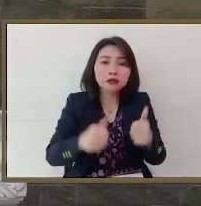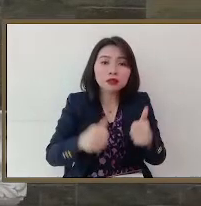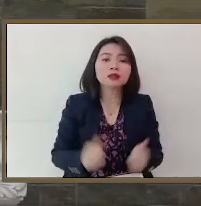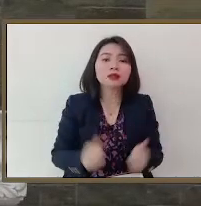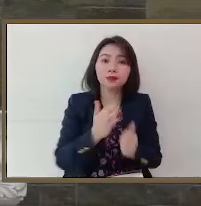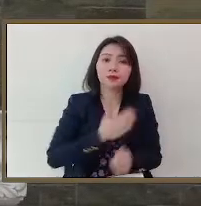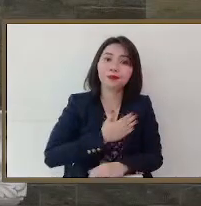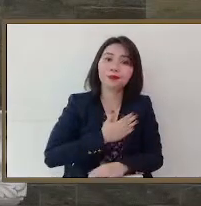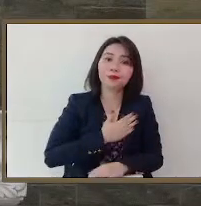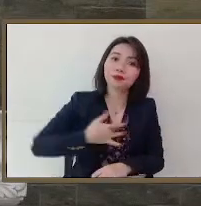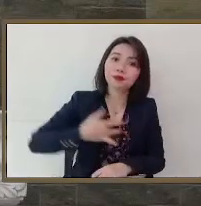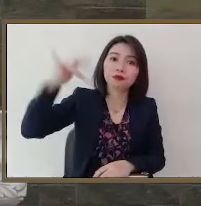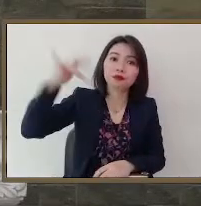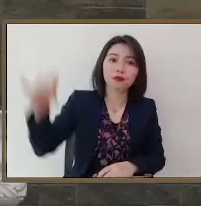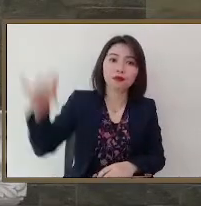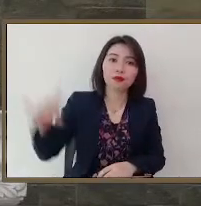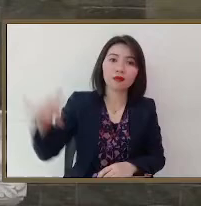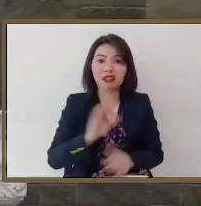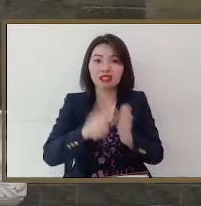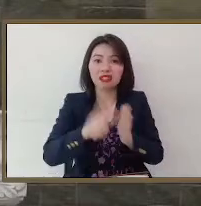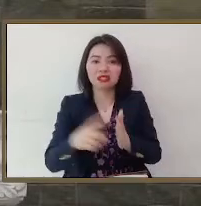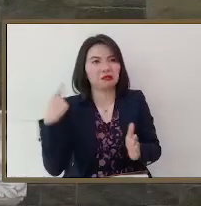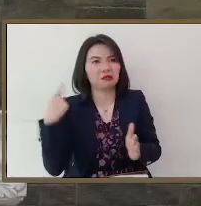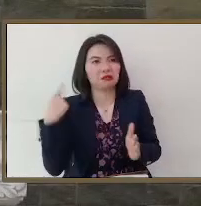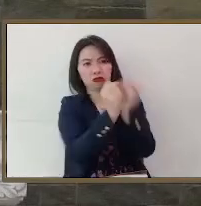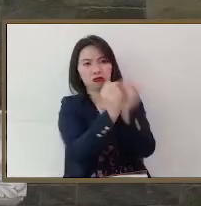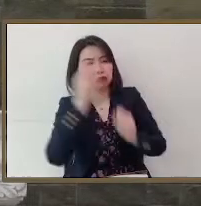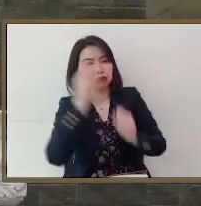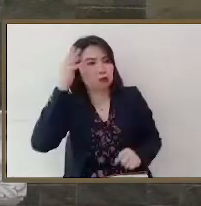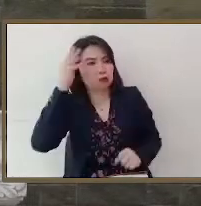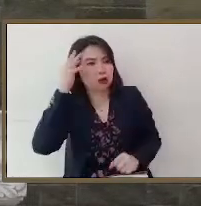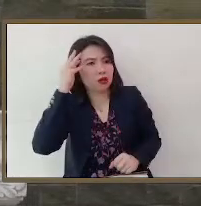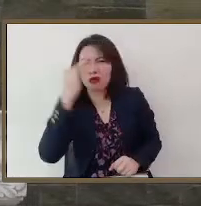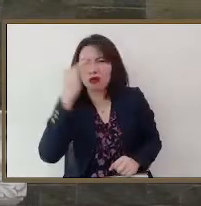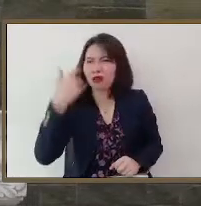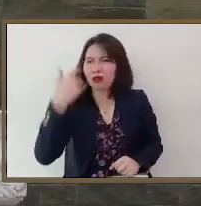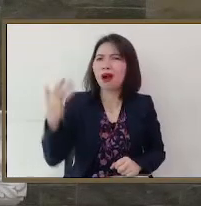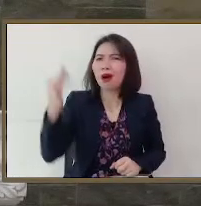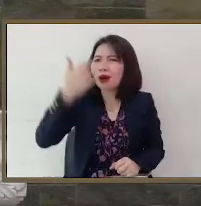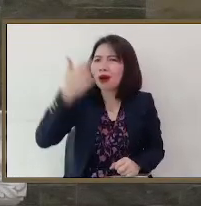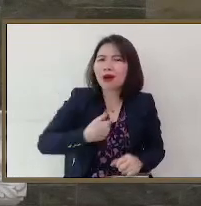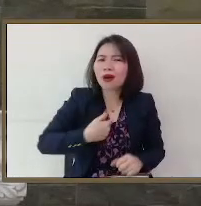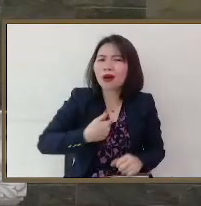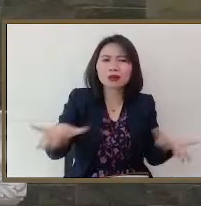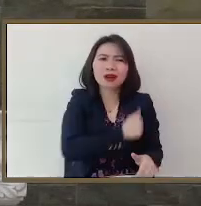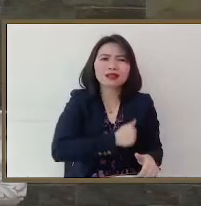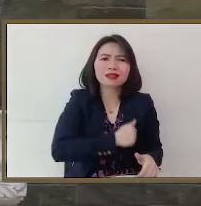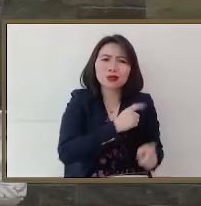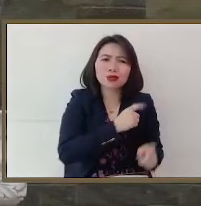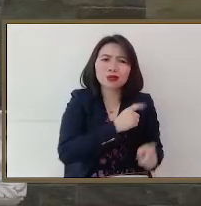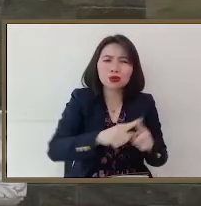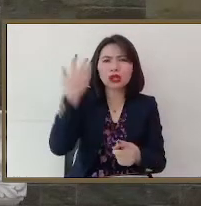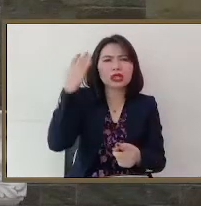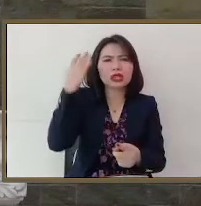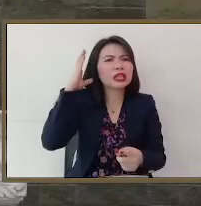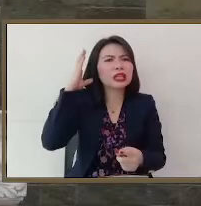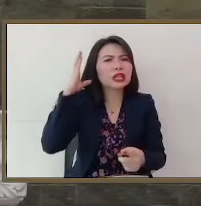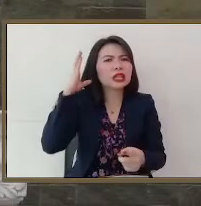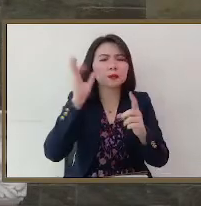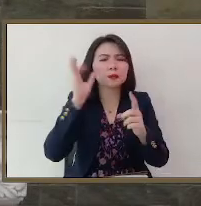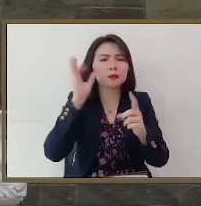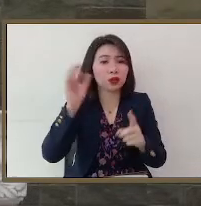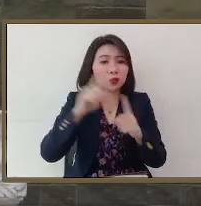smooth. Tapos maya-maya, bigla mag-change yung mind ko. Bakit ganito ang attitude ko sa salita ng Diyos? Bakit ganito ang attitude